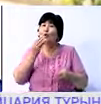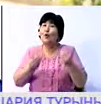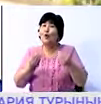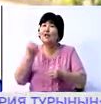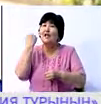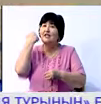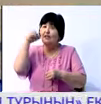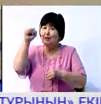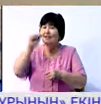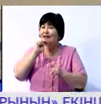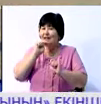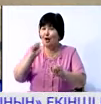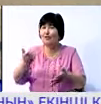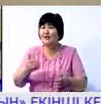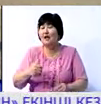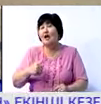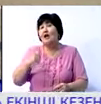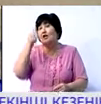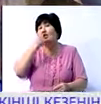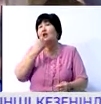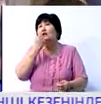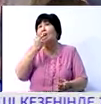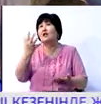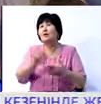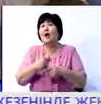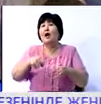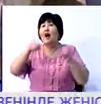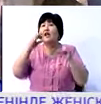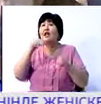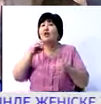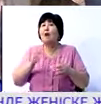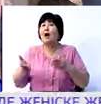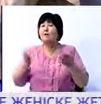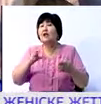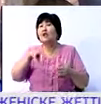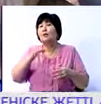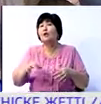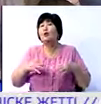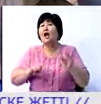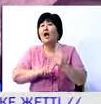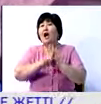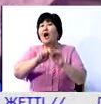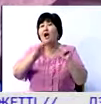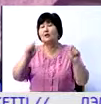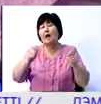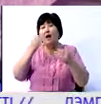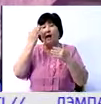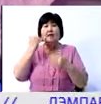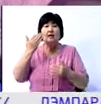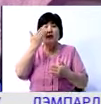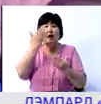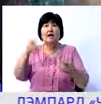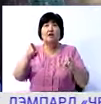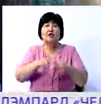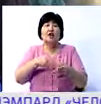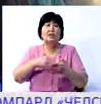жеңімпазына табысталады. Жыл жемісті болуы үшін арнайы имам шақырылып, сабантой мерекесін ашып береді. Сонда яқы татар халқының ырымы бойынша беделді